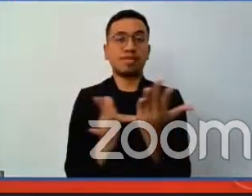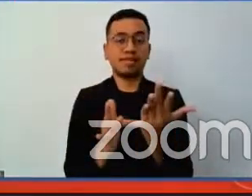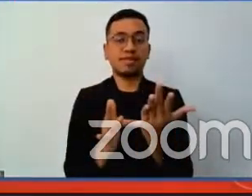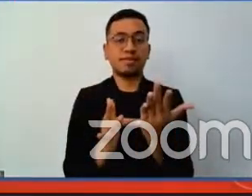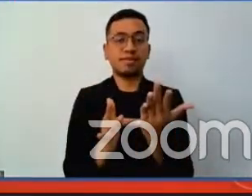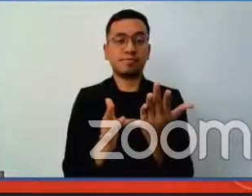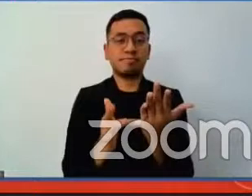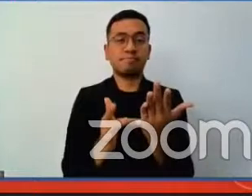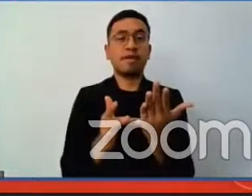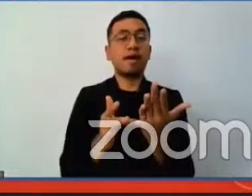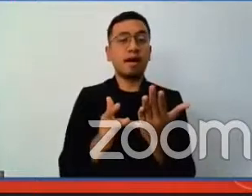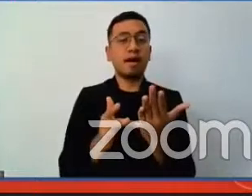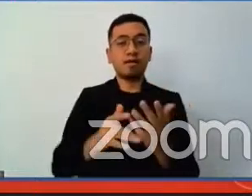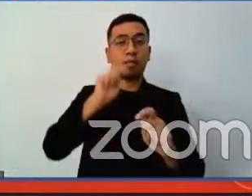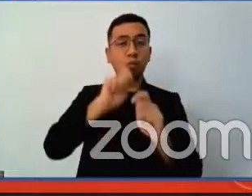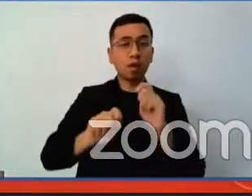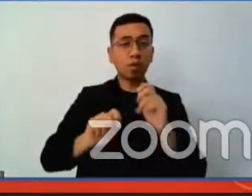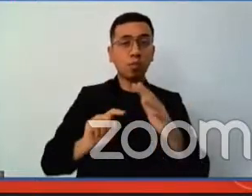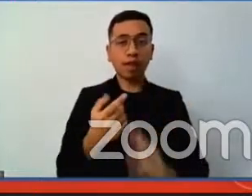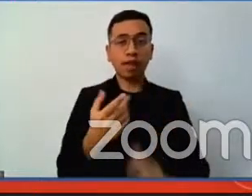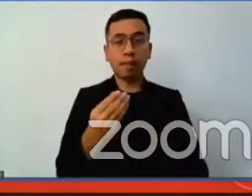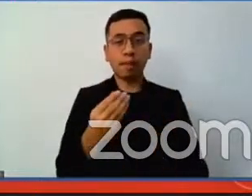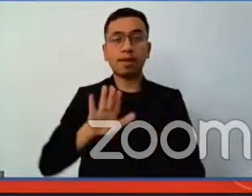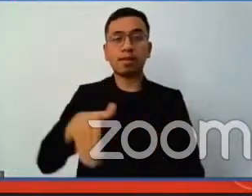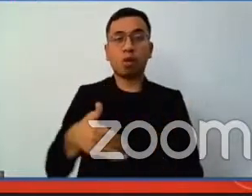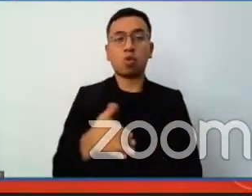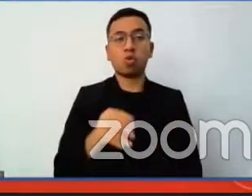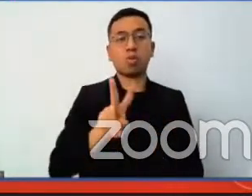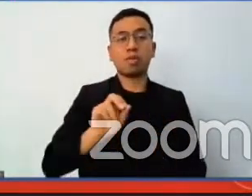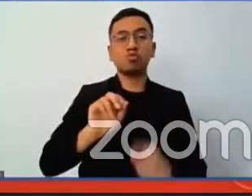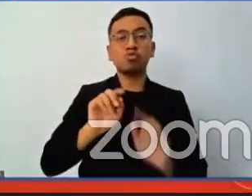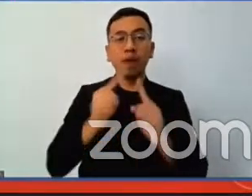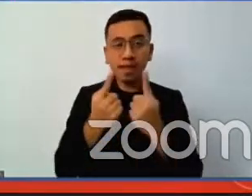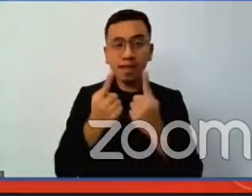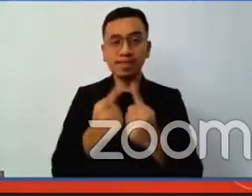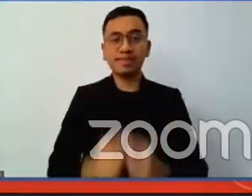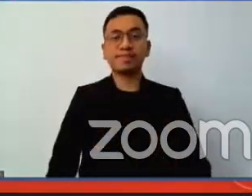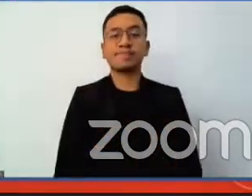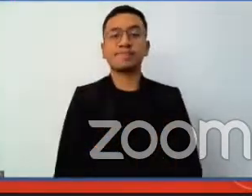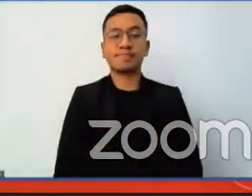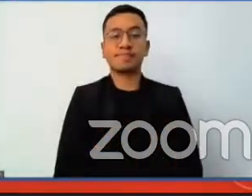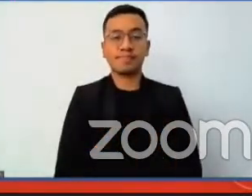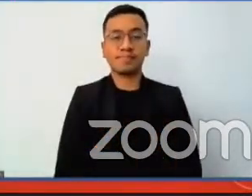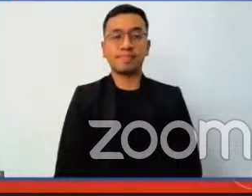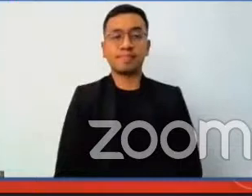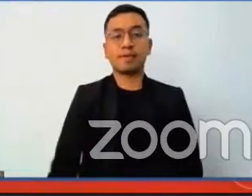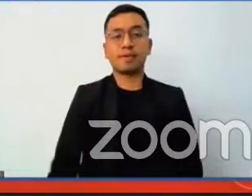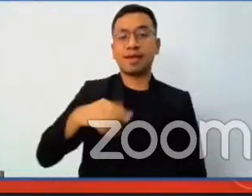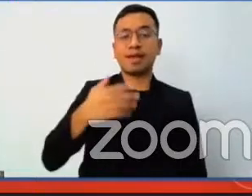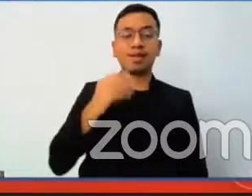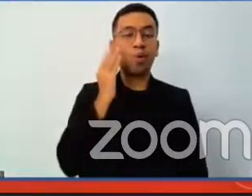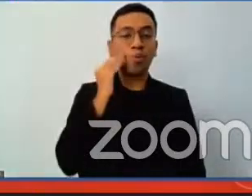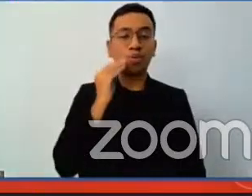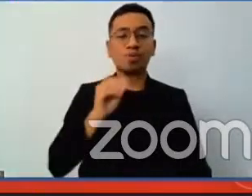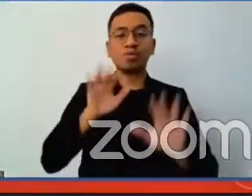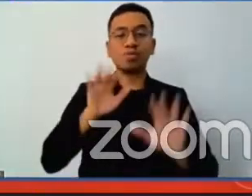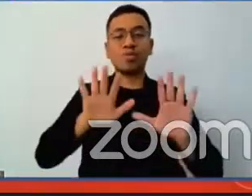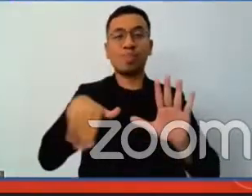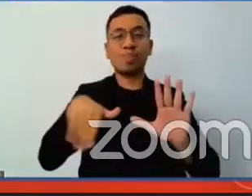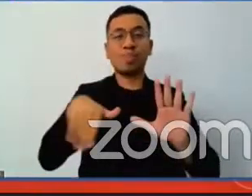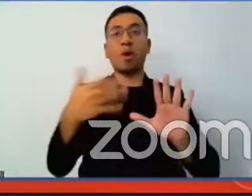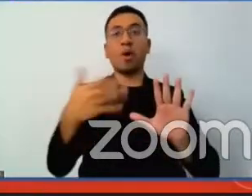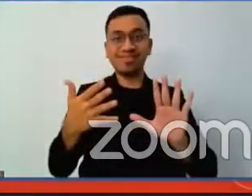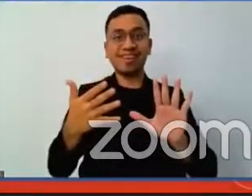telah dikembangkan sejak tahun 2011. Saat ini sudah memasuki usia yang ke-10.